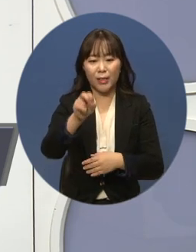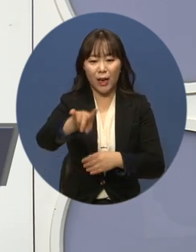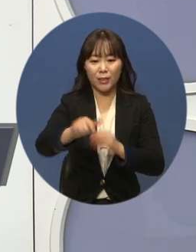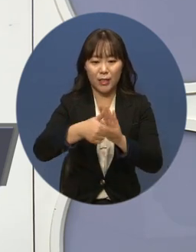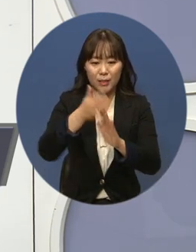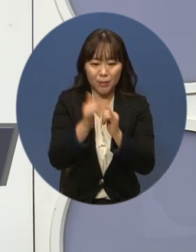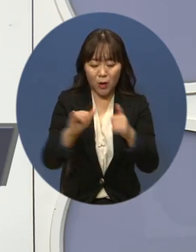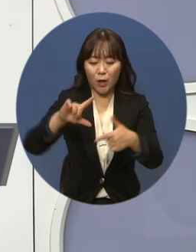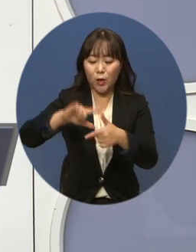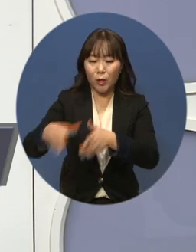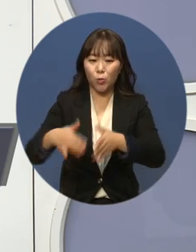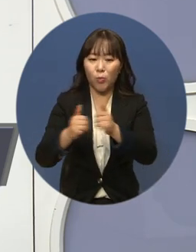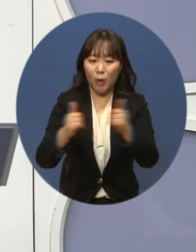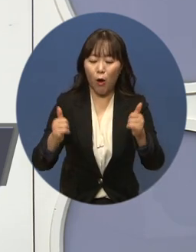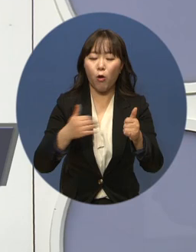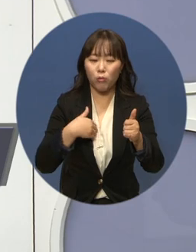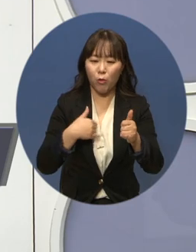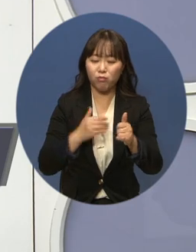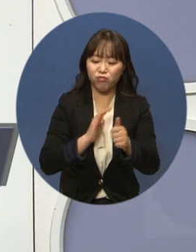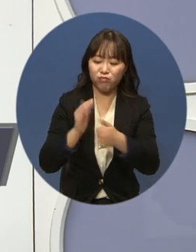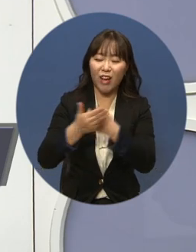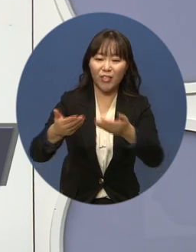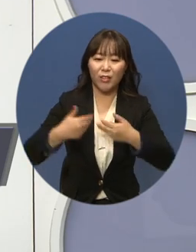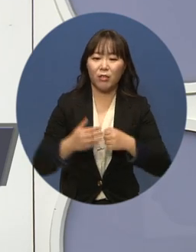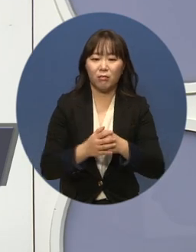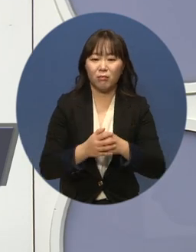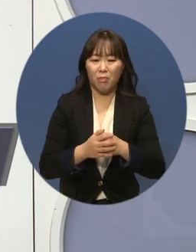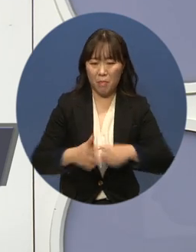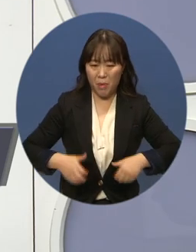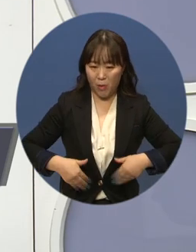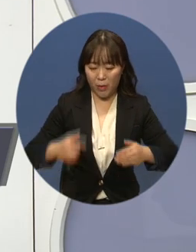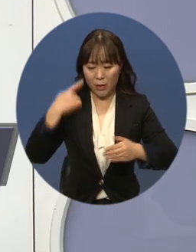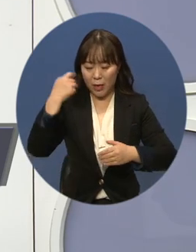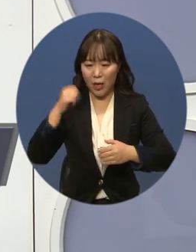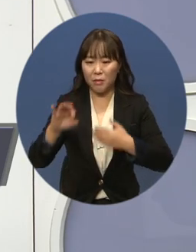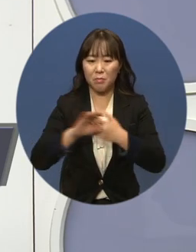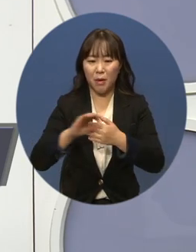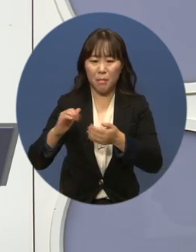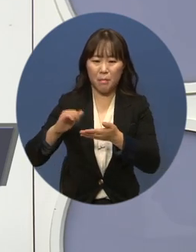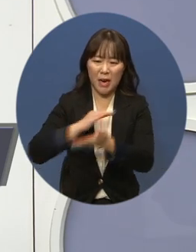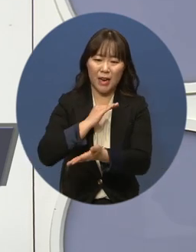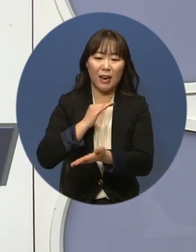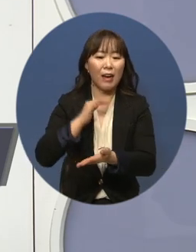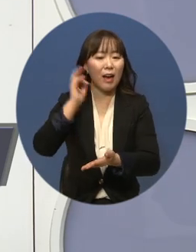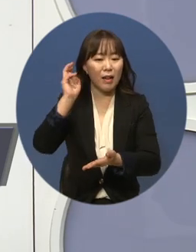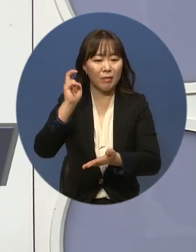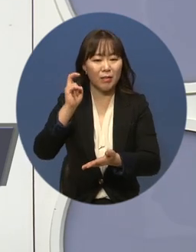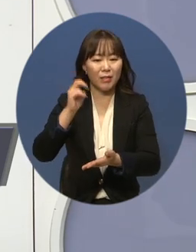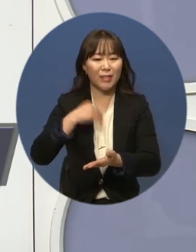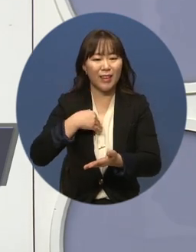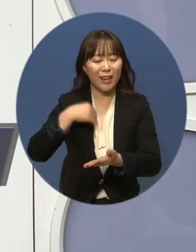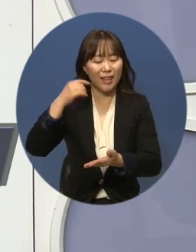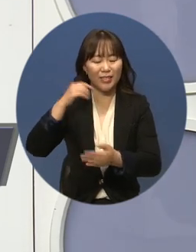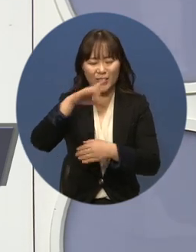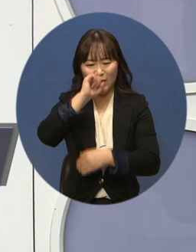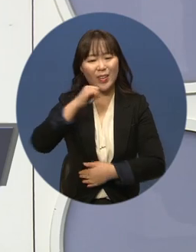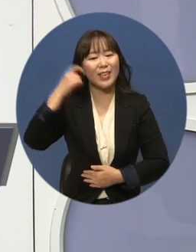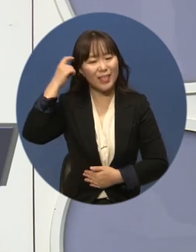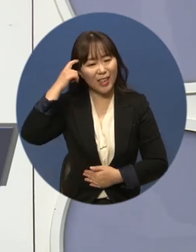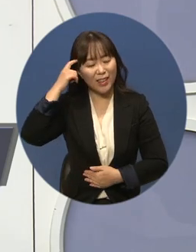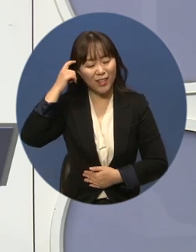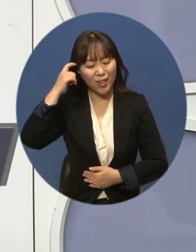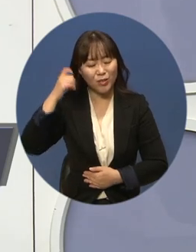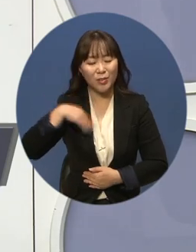것이고 쓰임이 없으면 저를 내치겠지 이런 그냥 좀 낙관적으로 좀 제가 낙천주의자입니다. 그래서